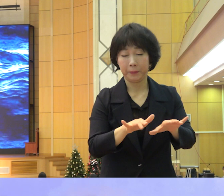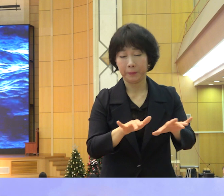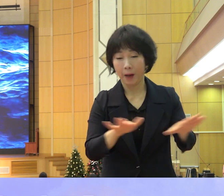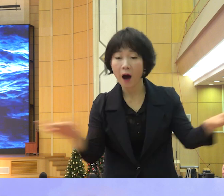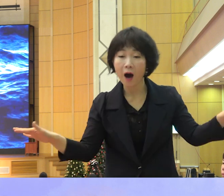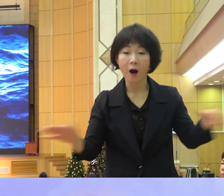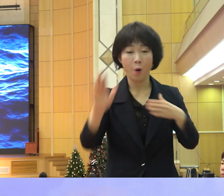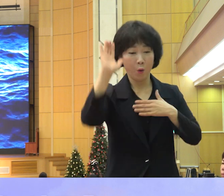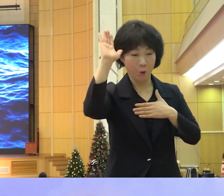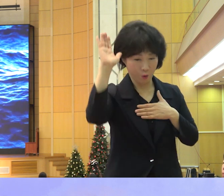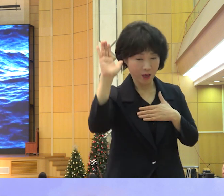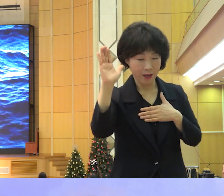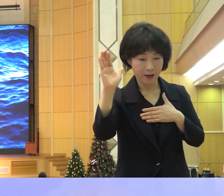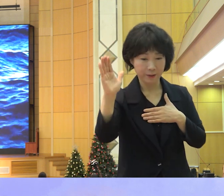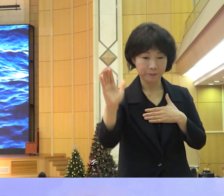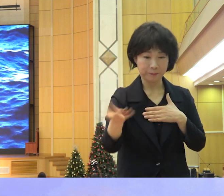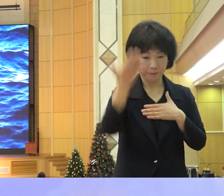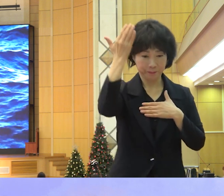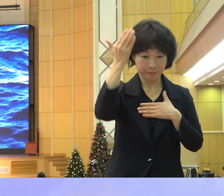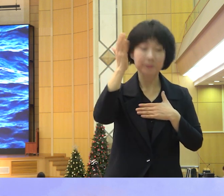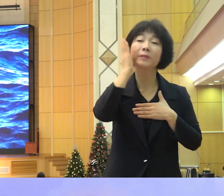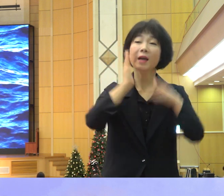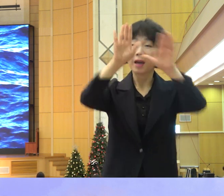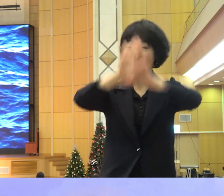잠잠하게 되도다.